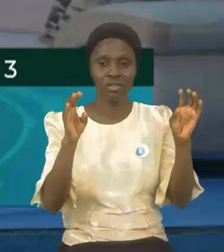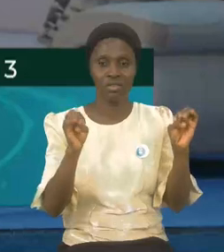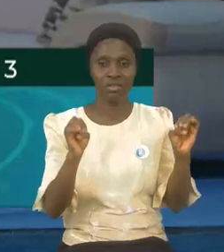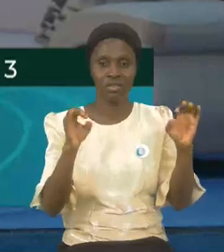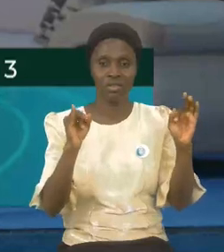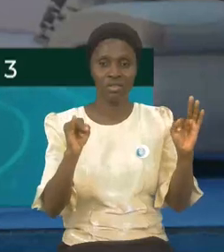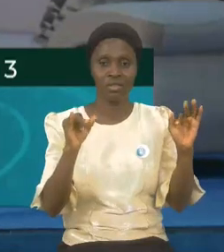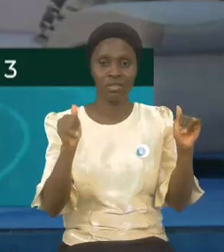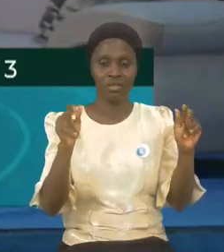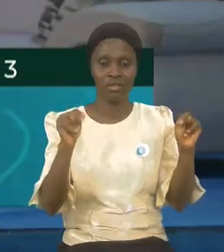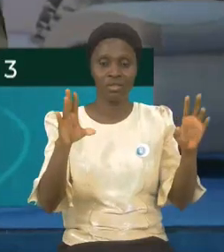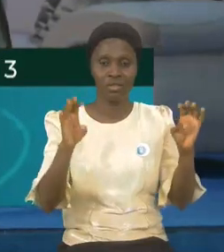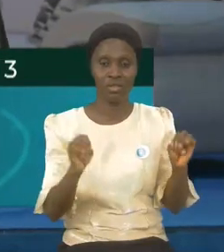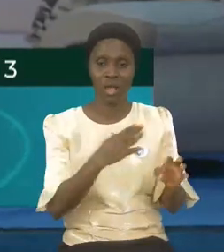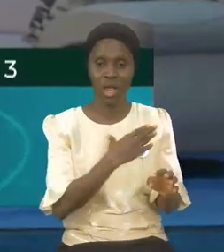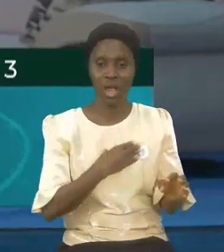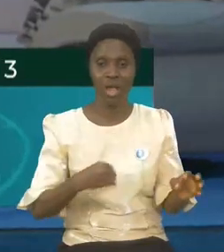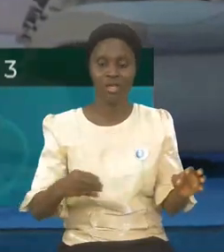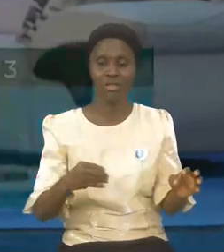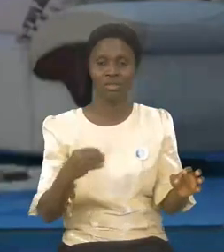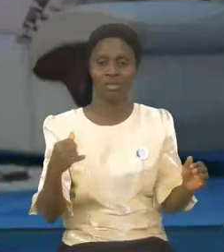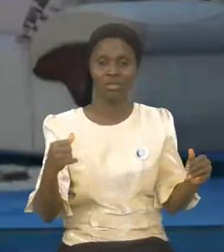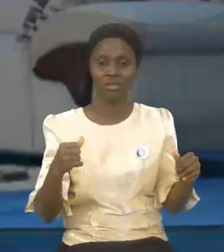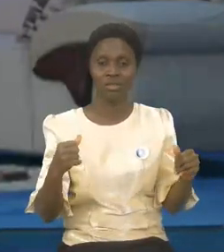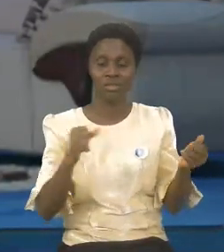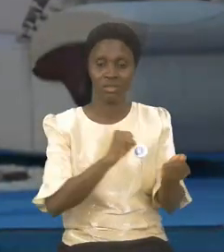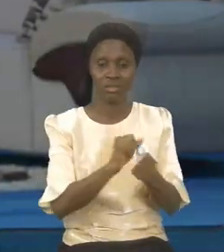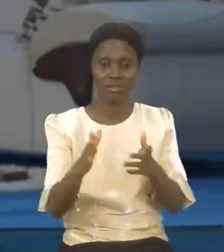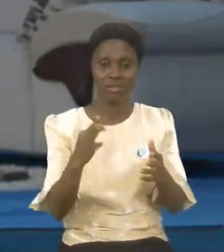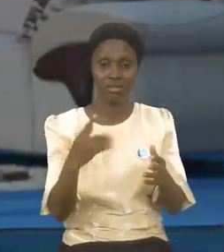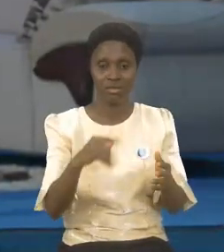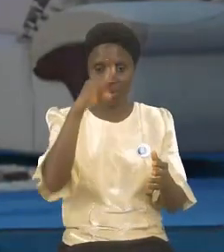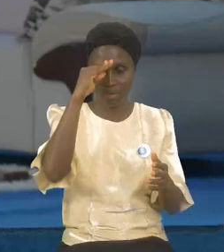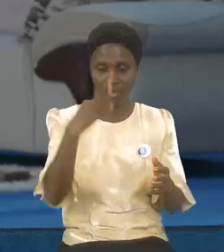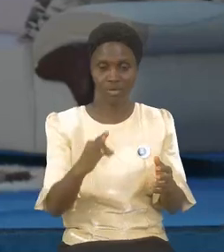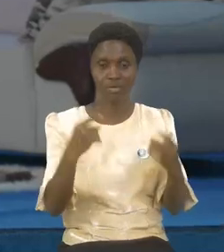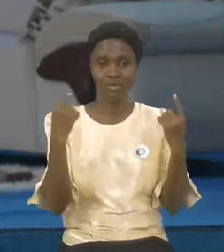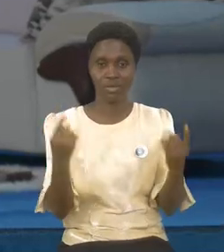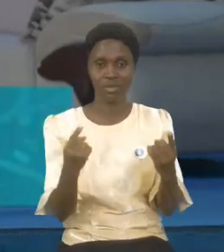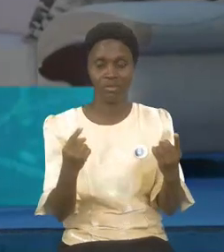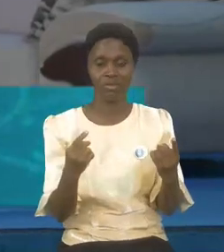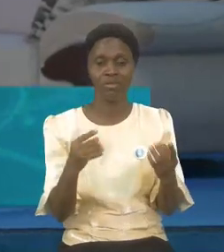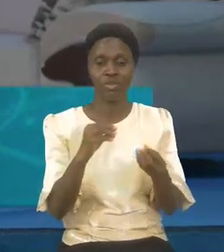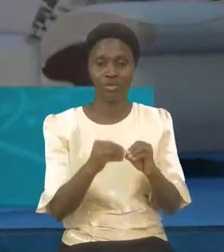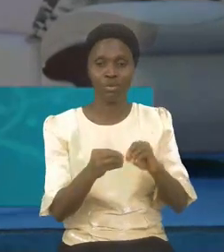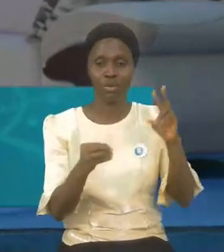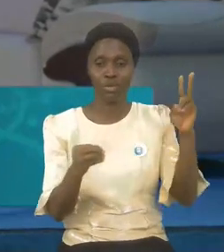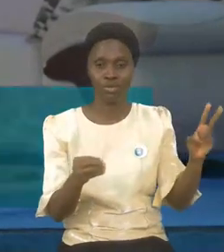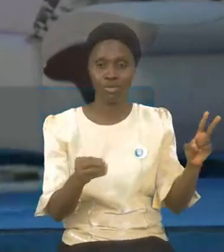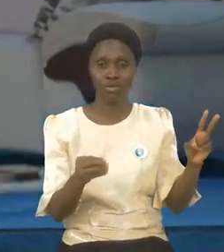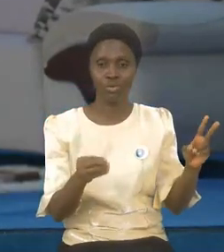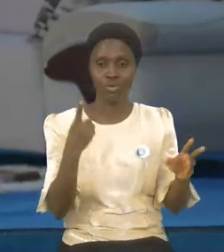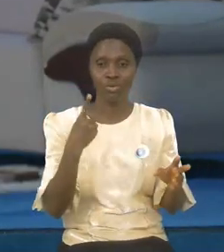l'homme du péché. Numéro 2 ici, c'est la déité et la domination du Fils de